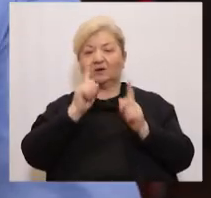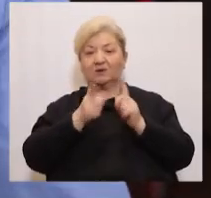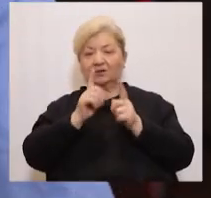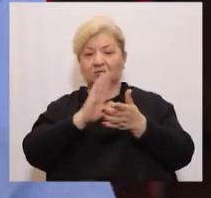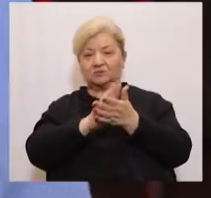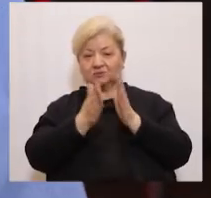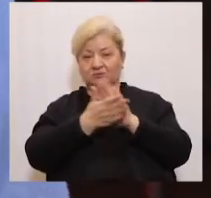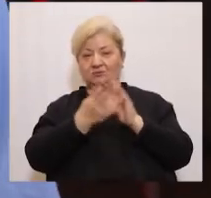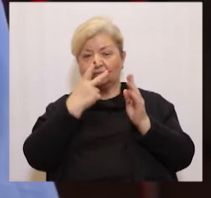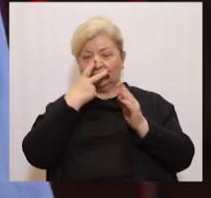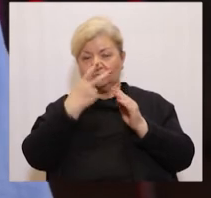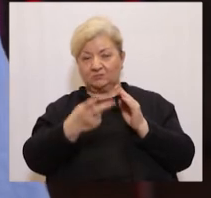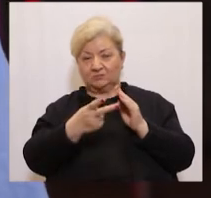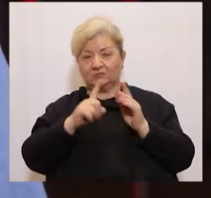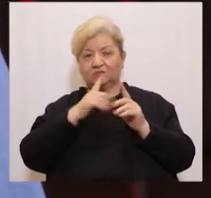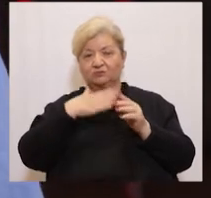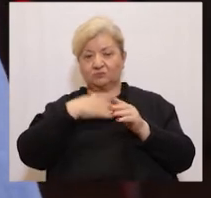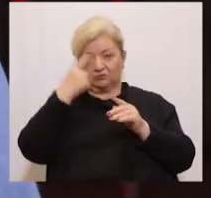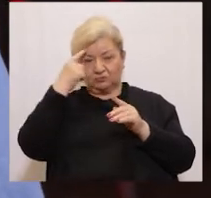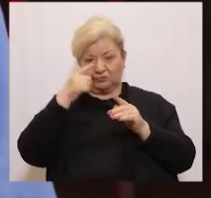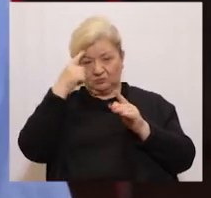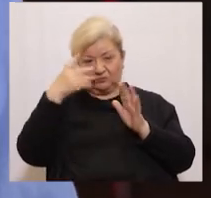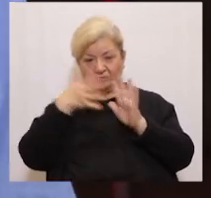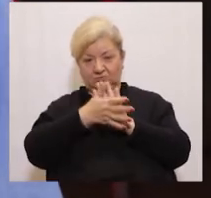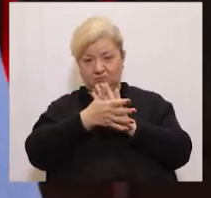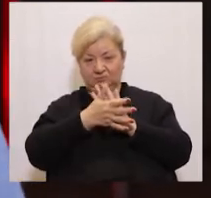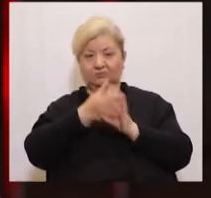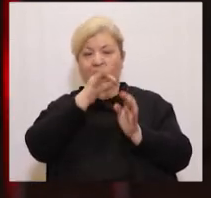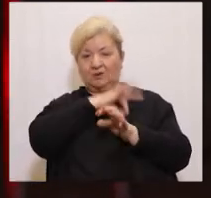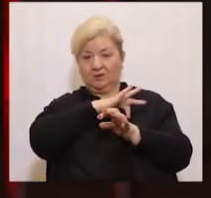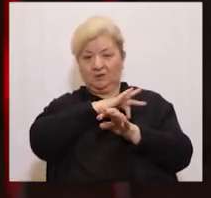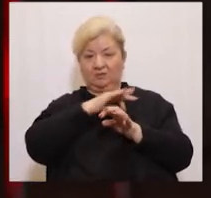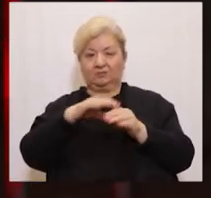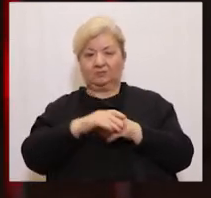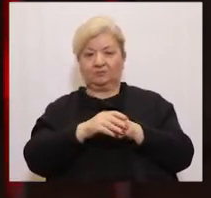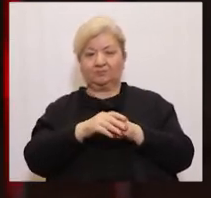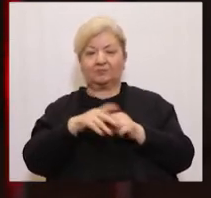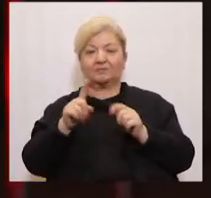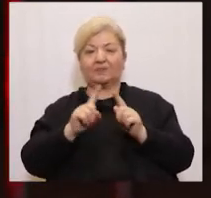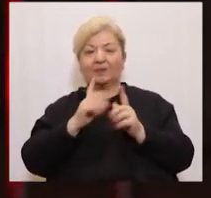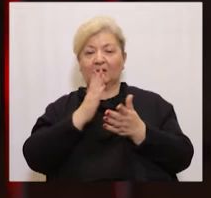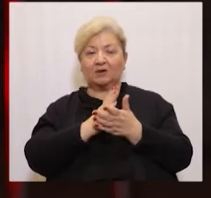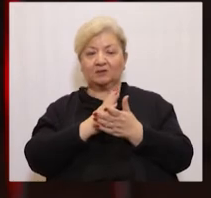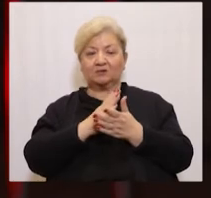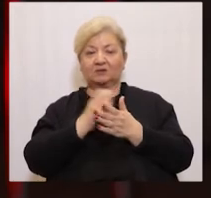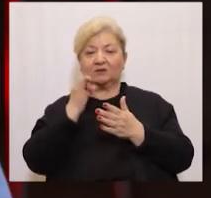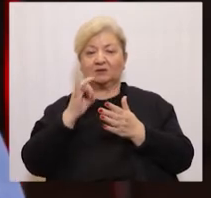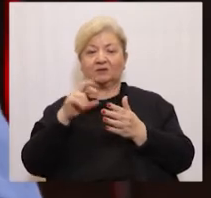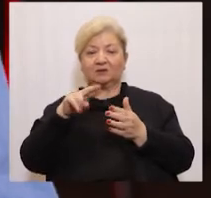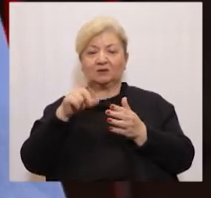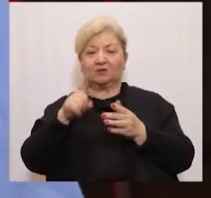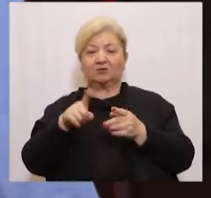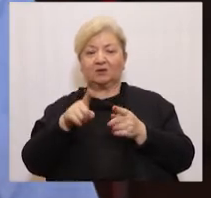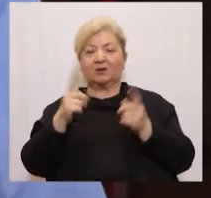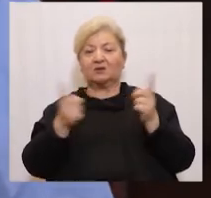სიტუაციებს, სადაც ჩვენ ცოდნას განვიმტკიცებთ და გამოვიყენებთ. რას წოდება იდეალური აირი? მოდი გავიხსენოთ,